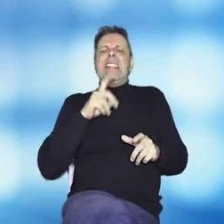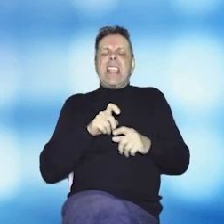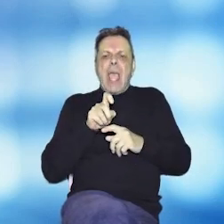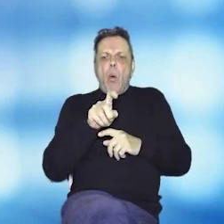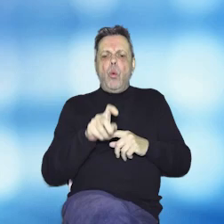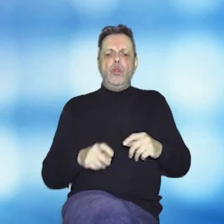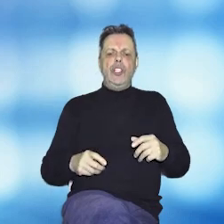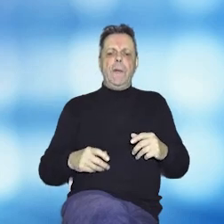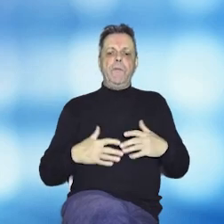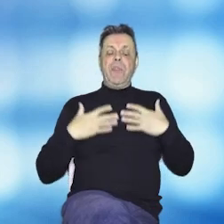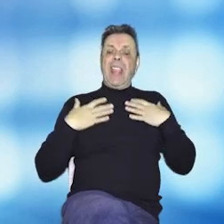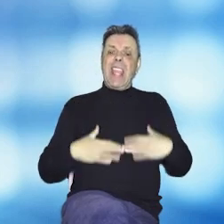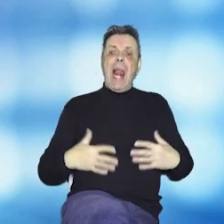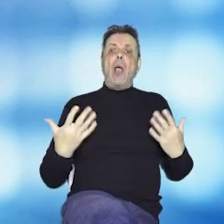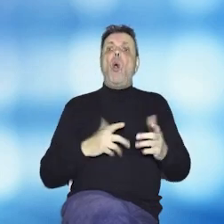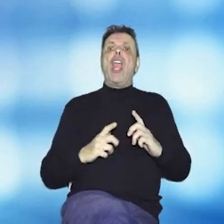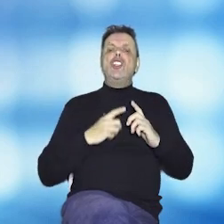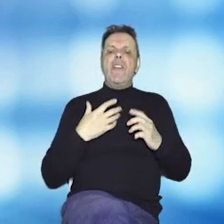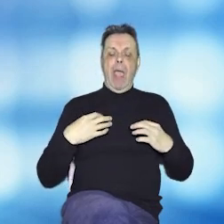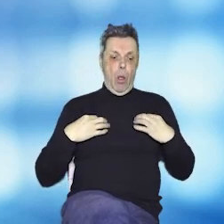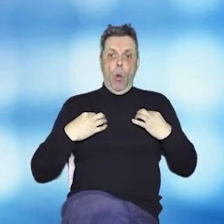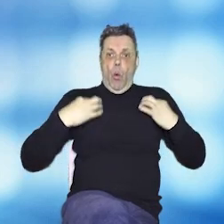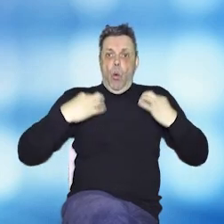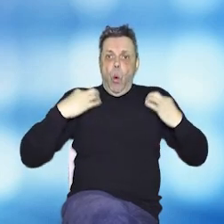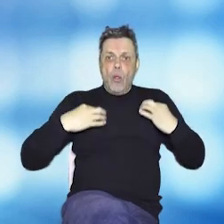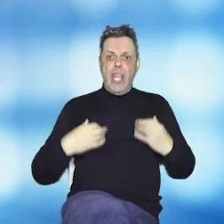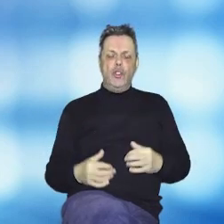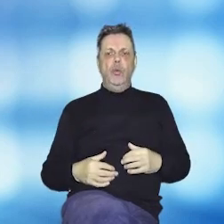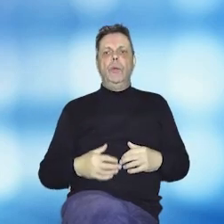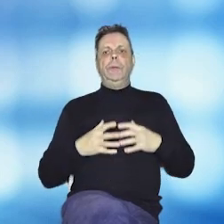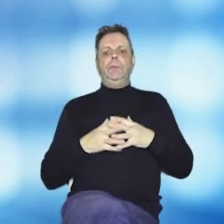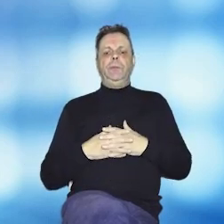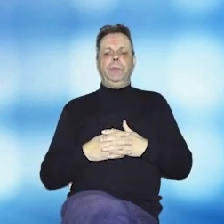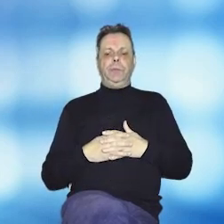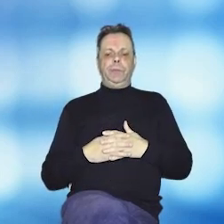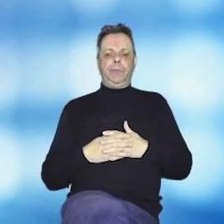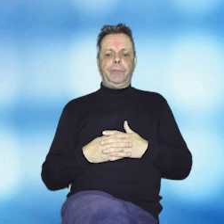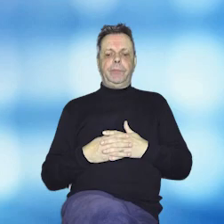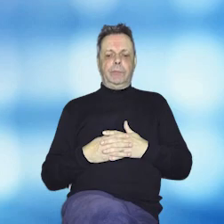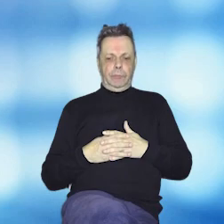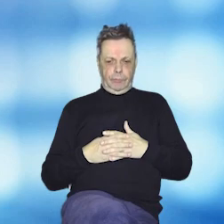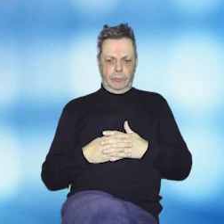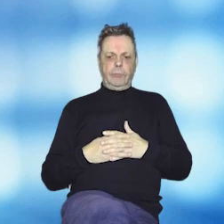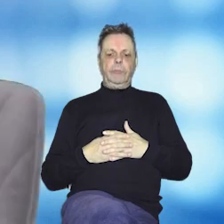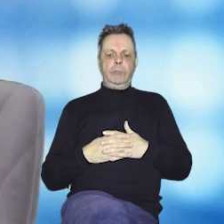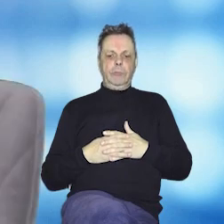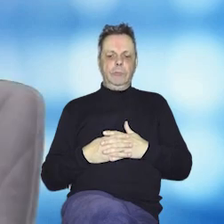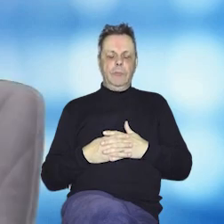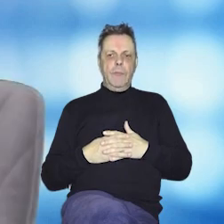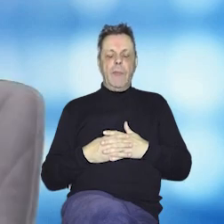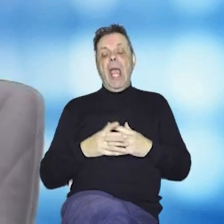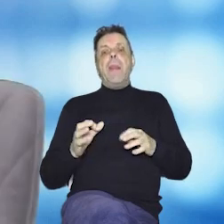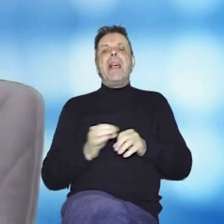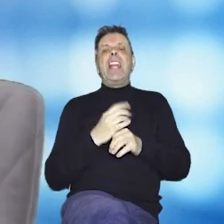Pa uši tijela koje žive na odjeći, jel da? Pa se prigodno spuštaju na naše tijelo. Dok je... A i takve postoje? Postoje i takve.